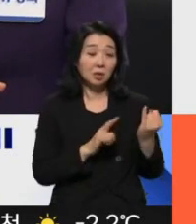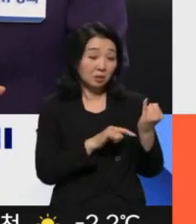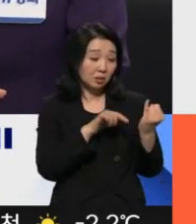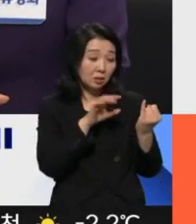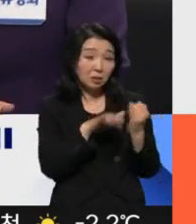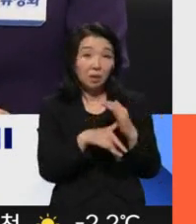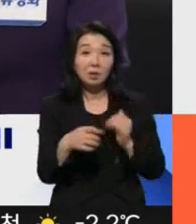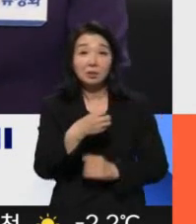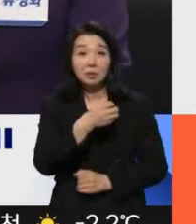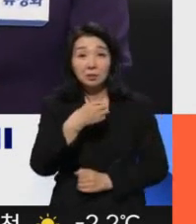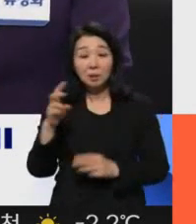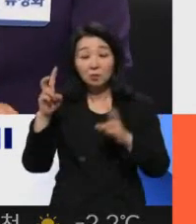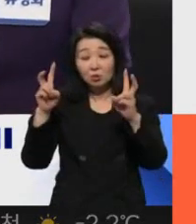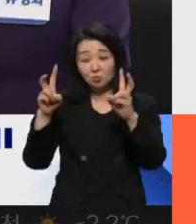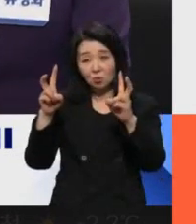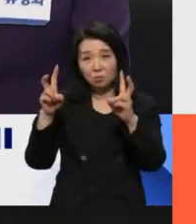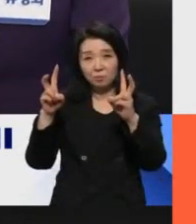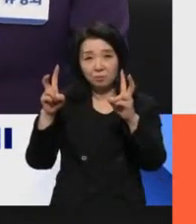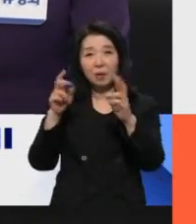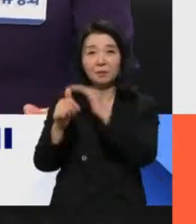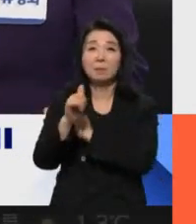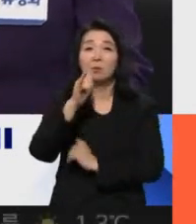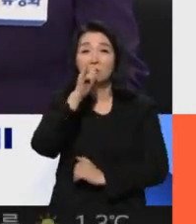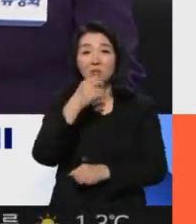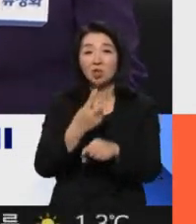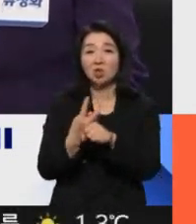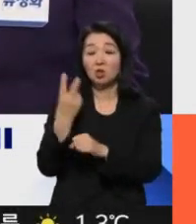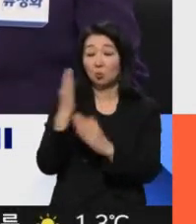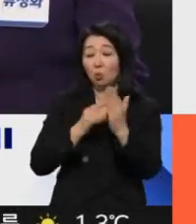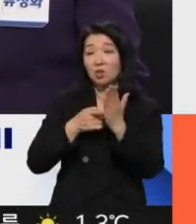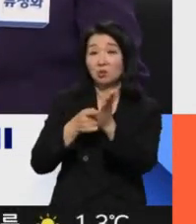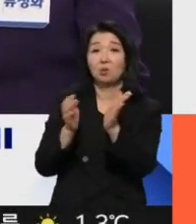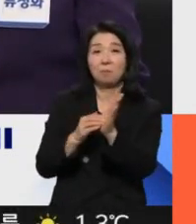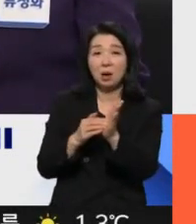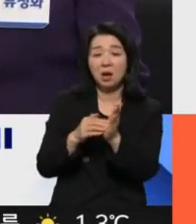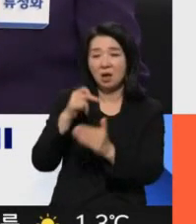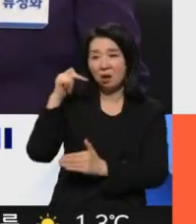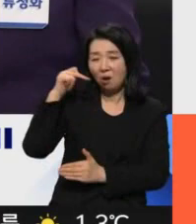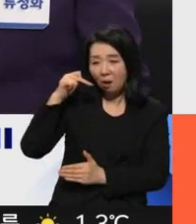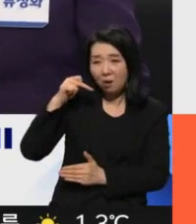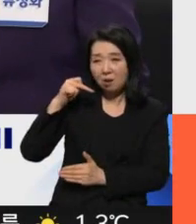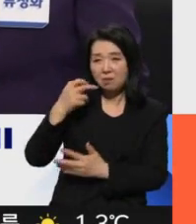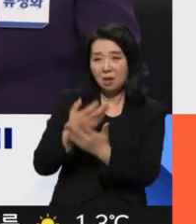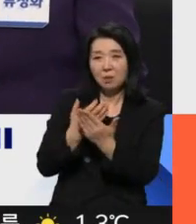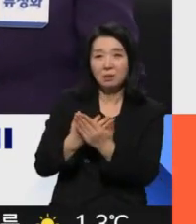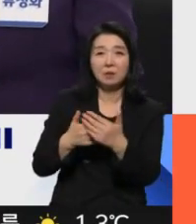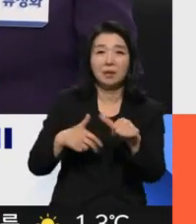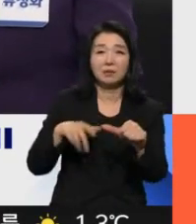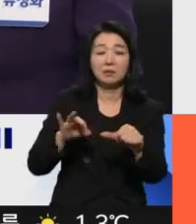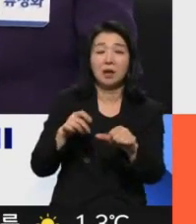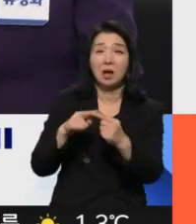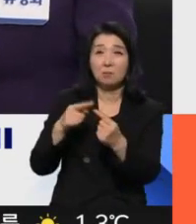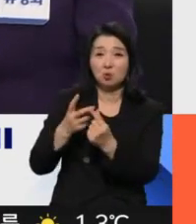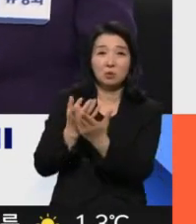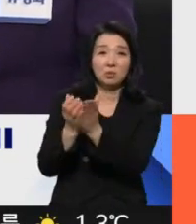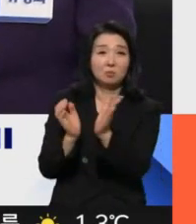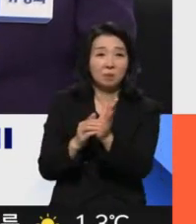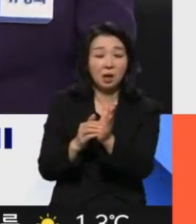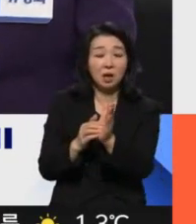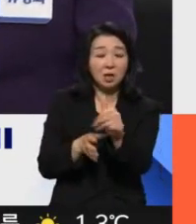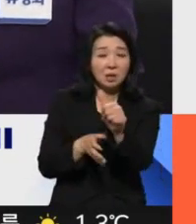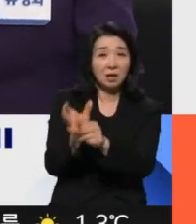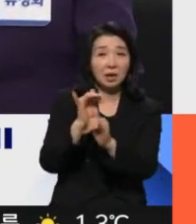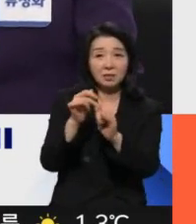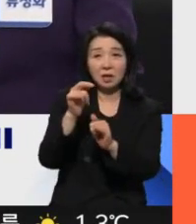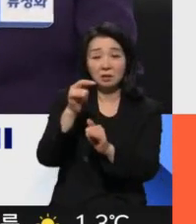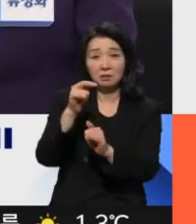가운데 삼성그룹 임원도 있어서 2년 전에 공익신고를 했고 엄벌 탄원서 5장을 두 번 제출을 했지만 가해자들은